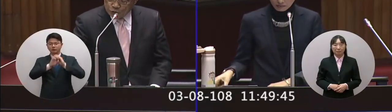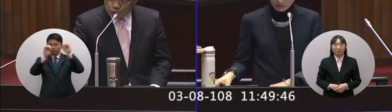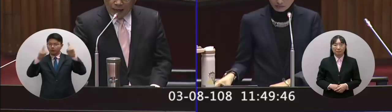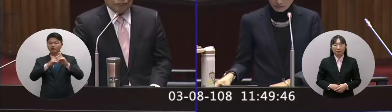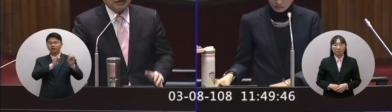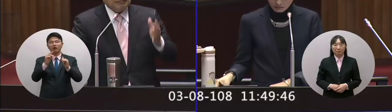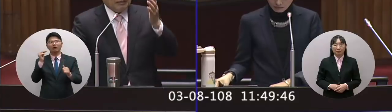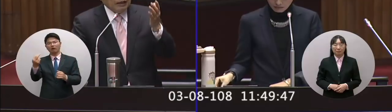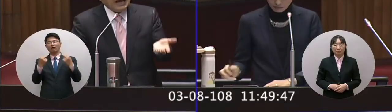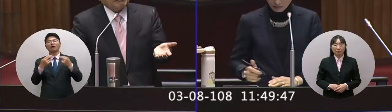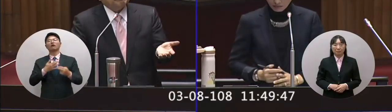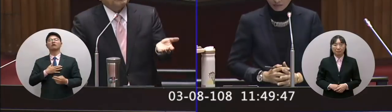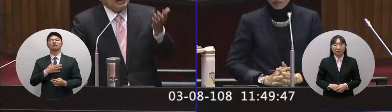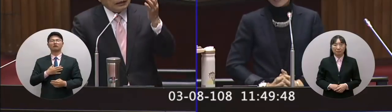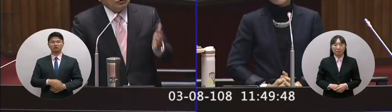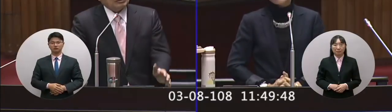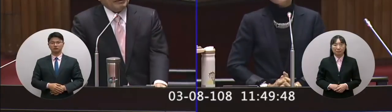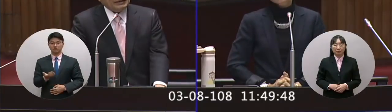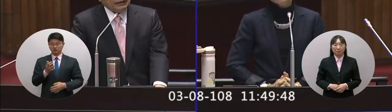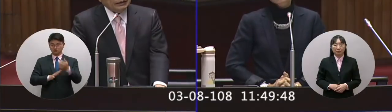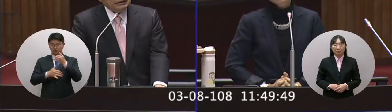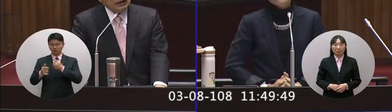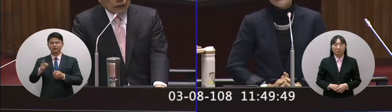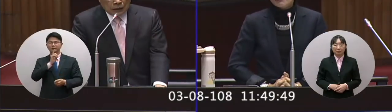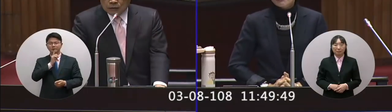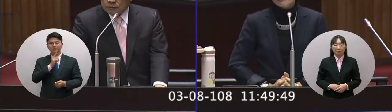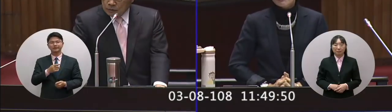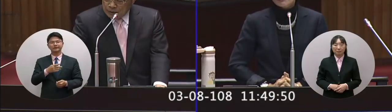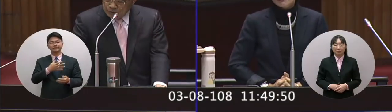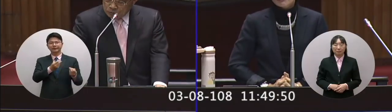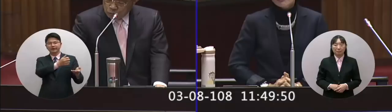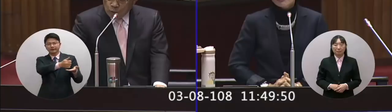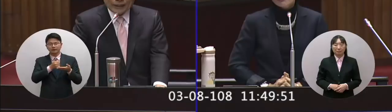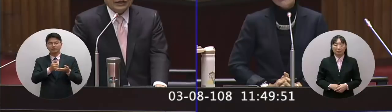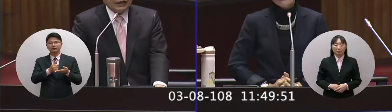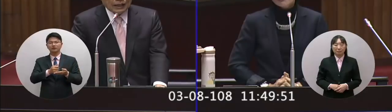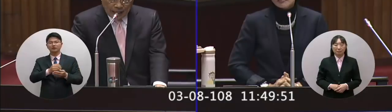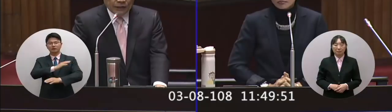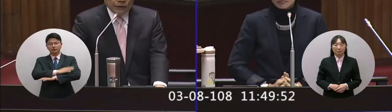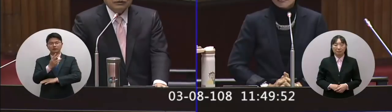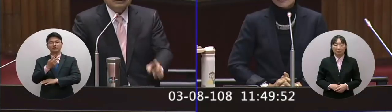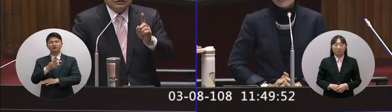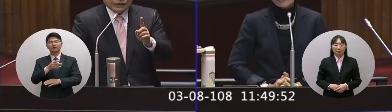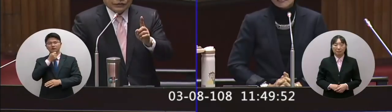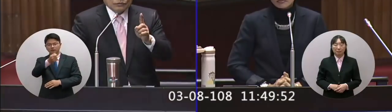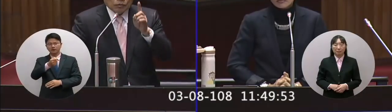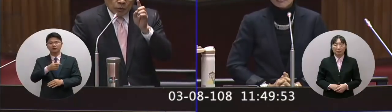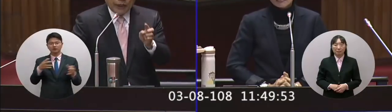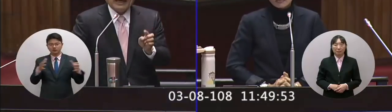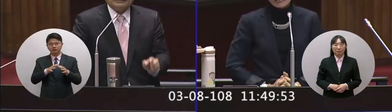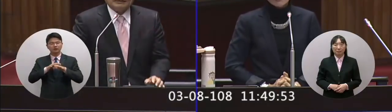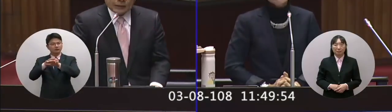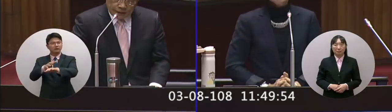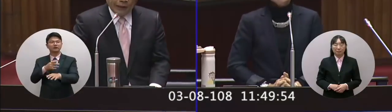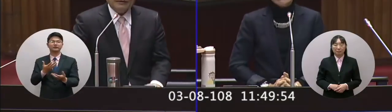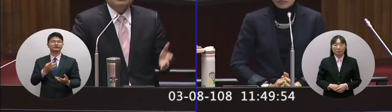委员点出来，没有让更多的媒体和国会的议员来参与，确实我